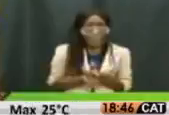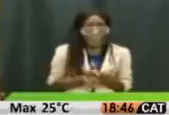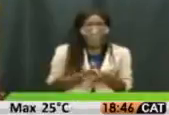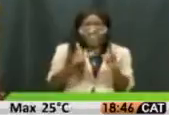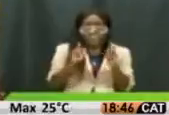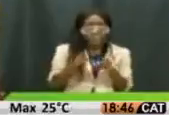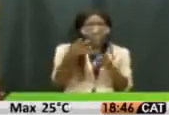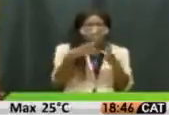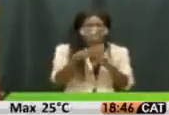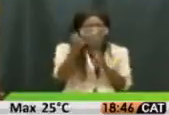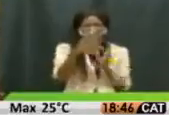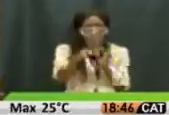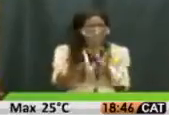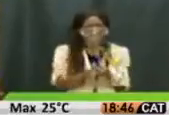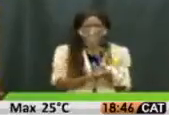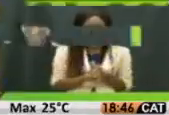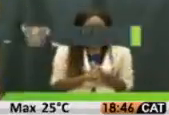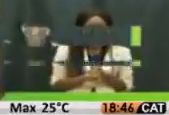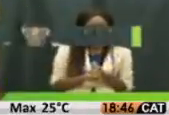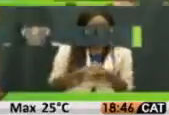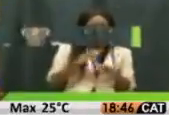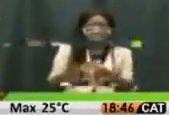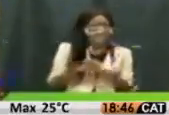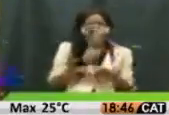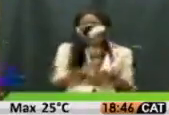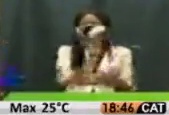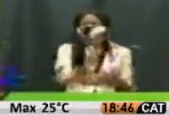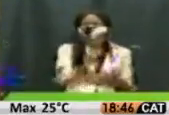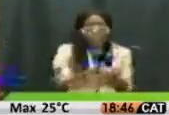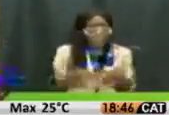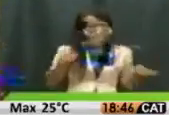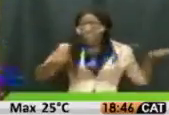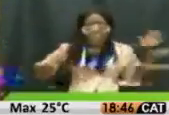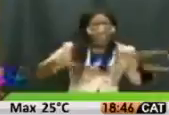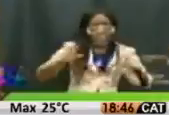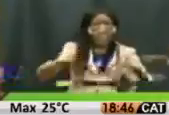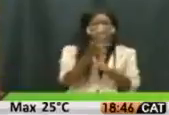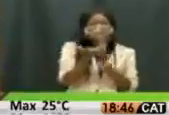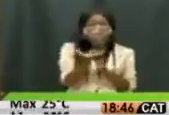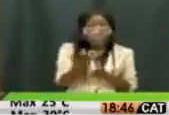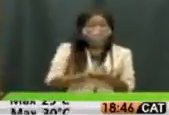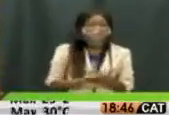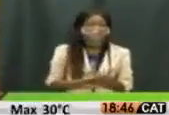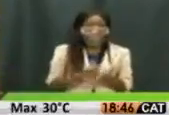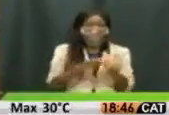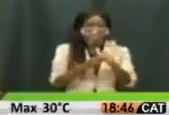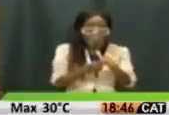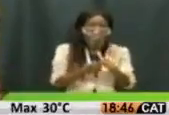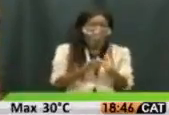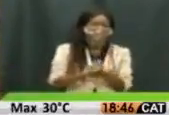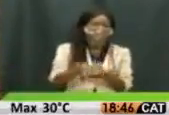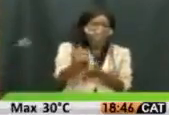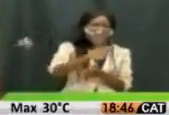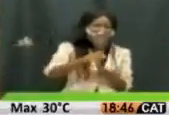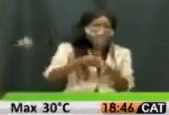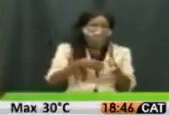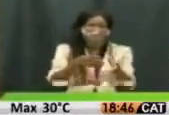Malawi yayi mwachisanzo mu malo